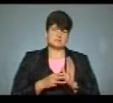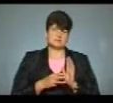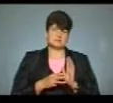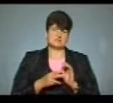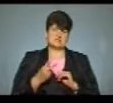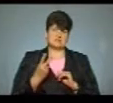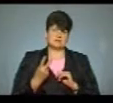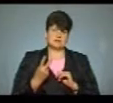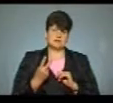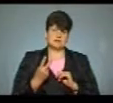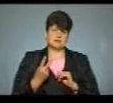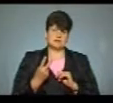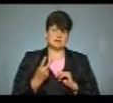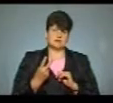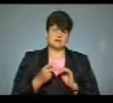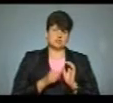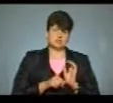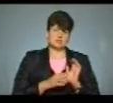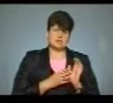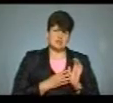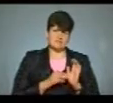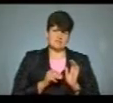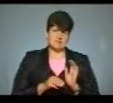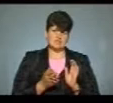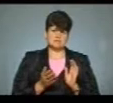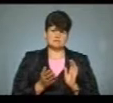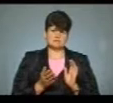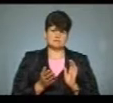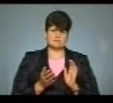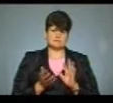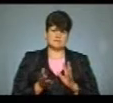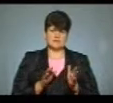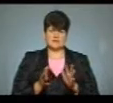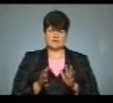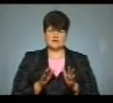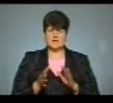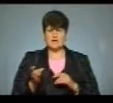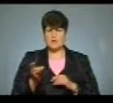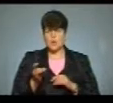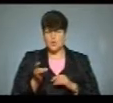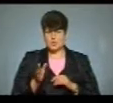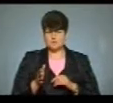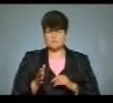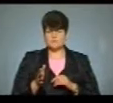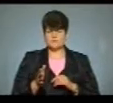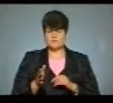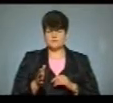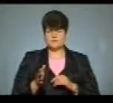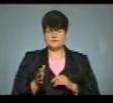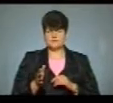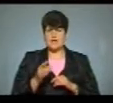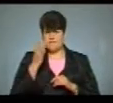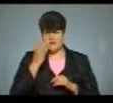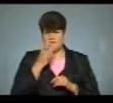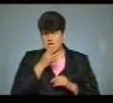82 тисячі, 69 тисяч, десь в таких розмірах, а в